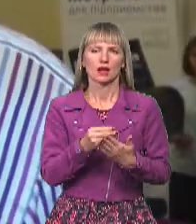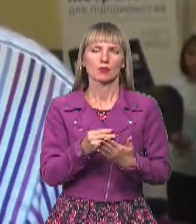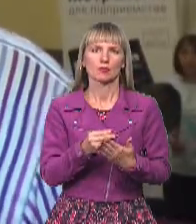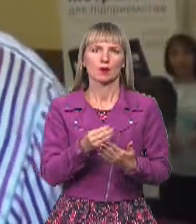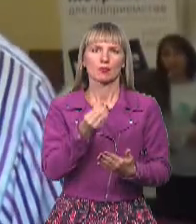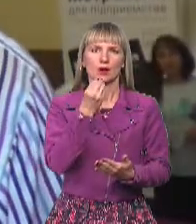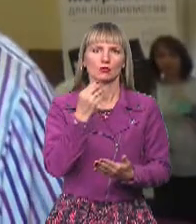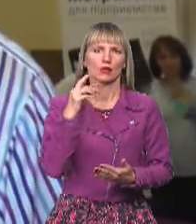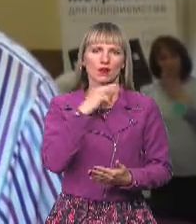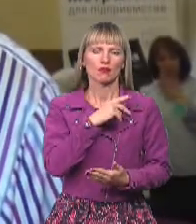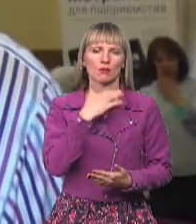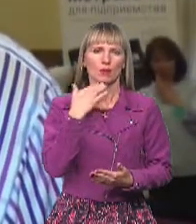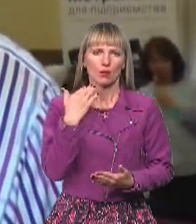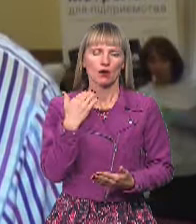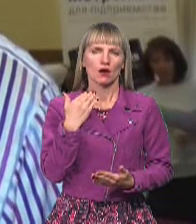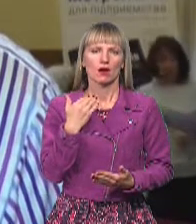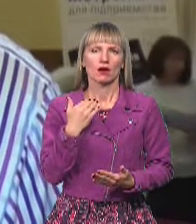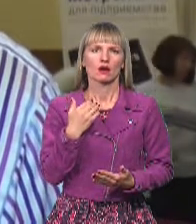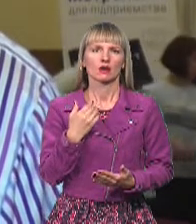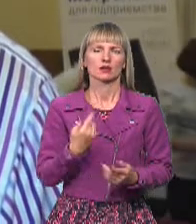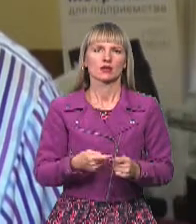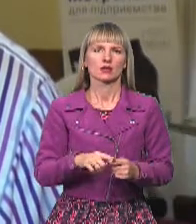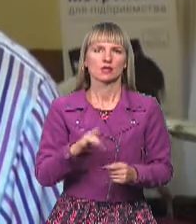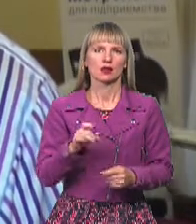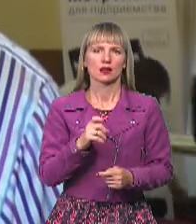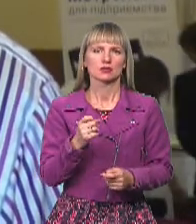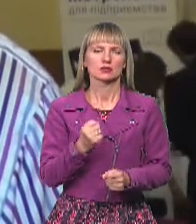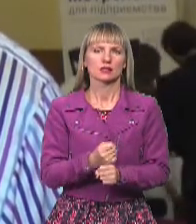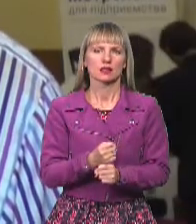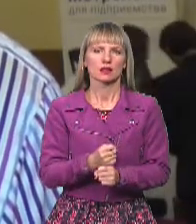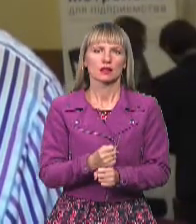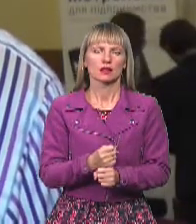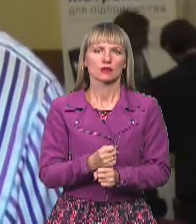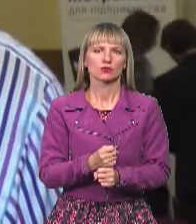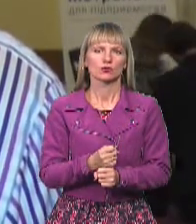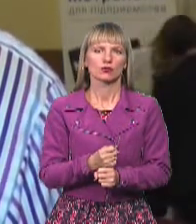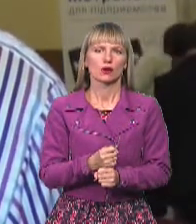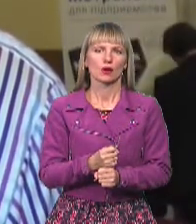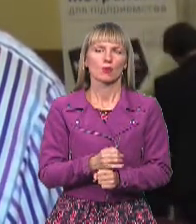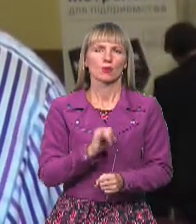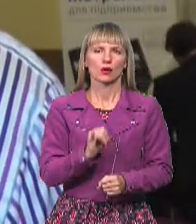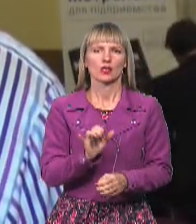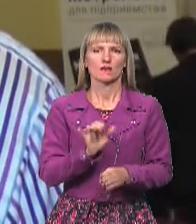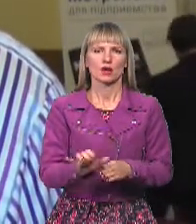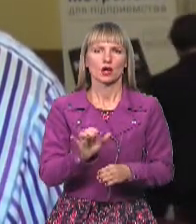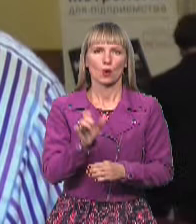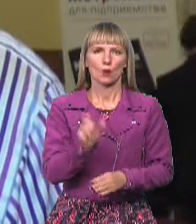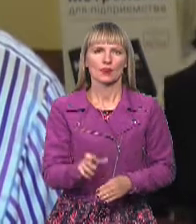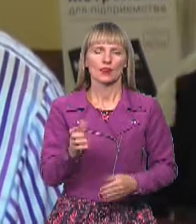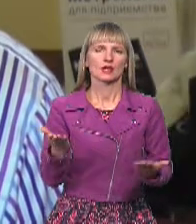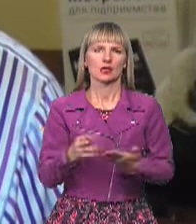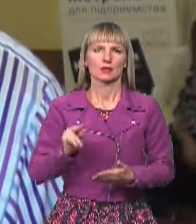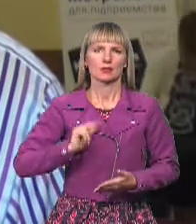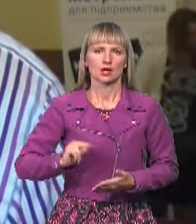Да? Це якраз роблять несвідомі виробники, які